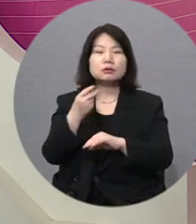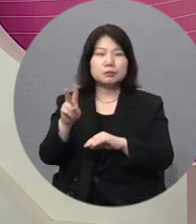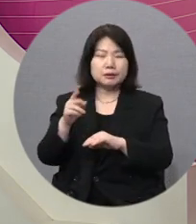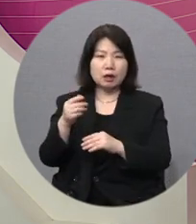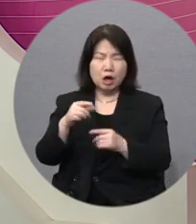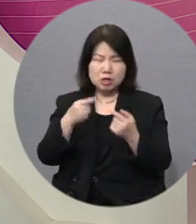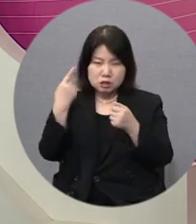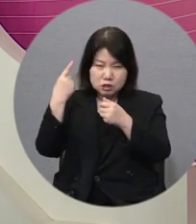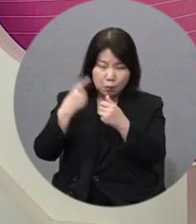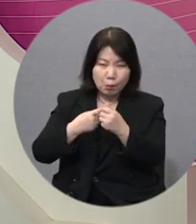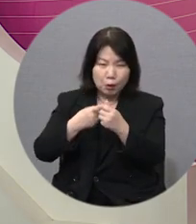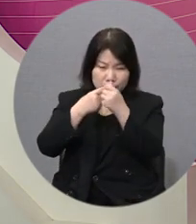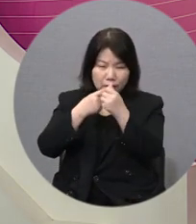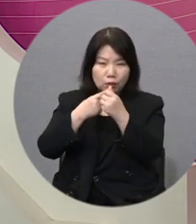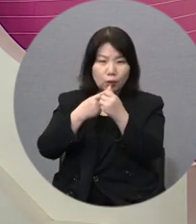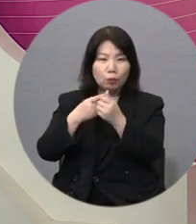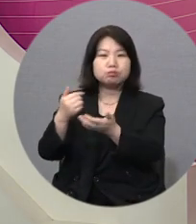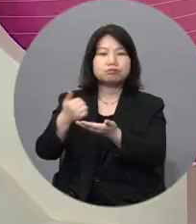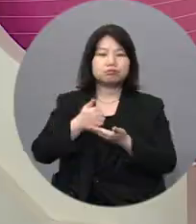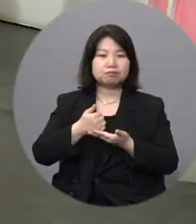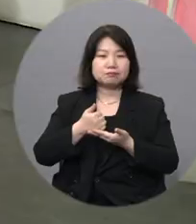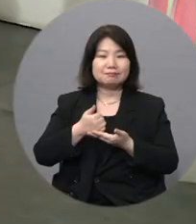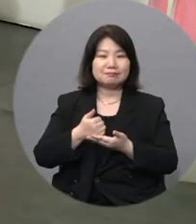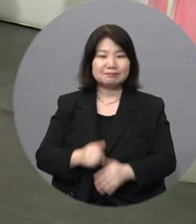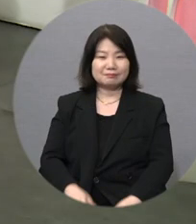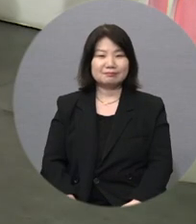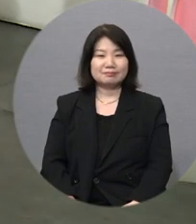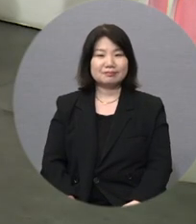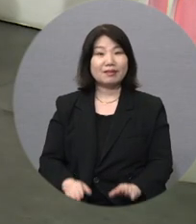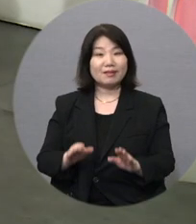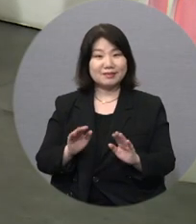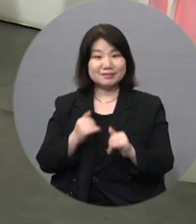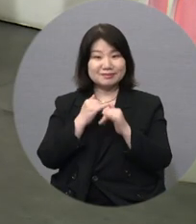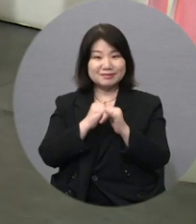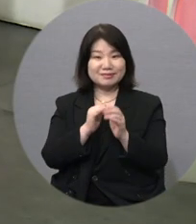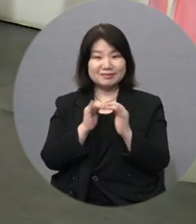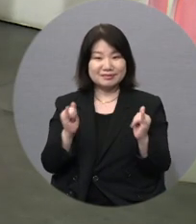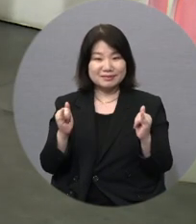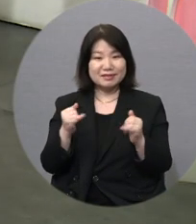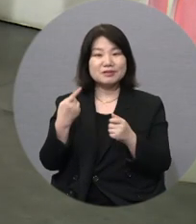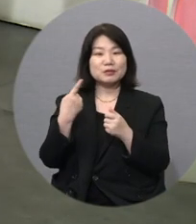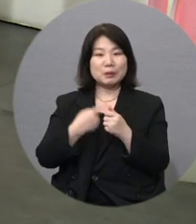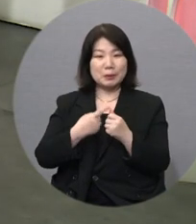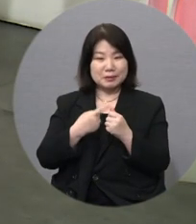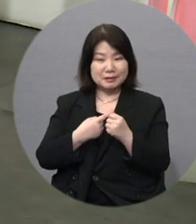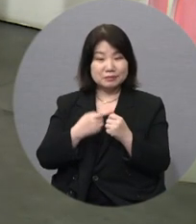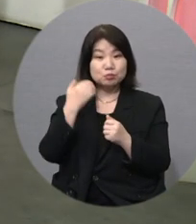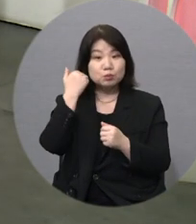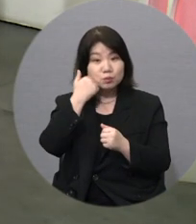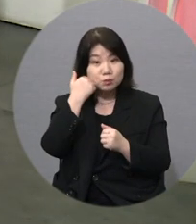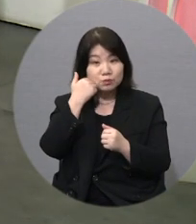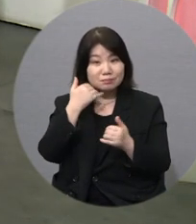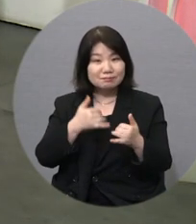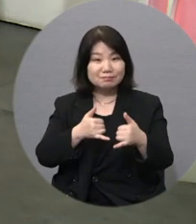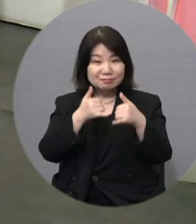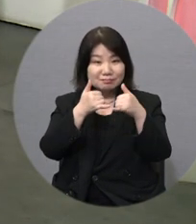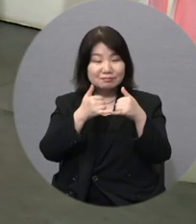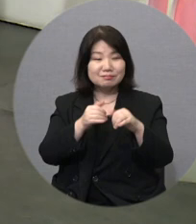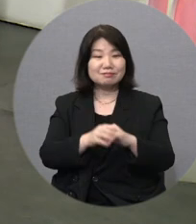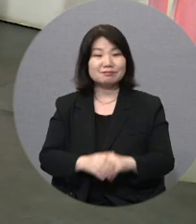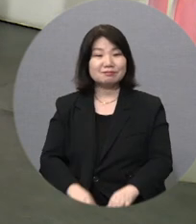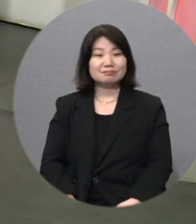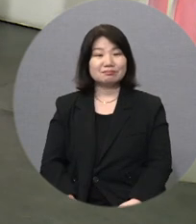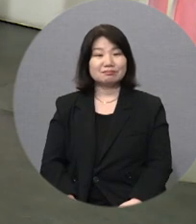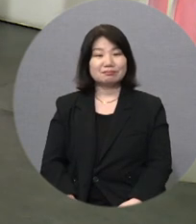저희가 모셨습니다 우리 영상 통화를 귀한 분들 그래서 오늘 그 수상자 수상자 중에 첫 번째로 어 분이요 요 어 국제 장인